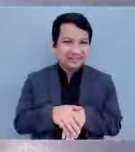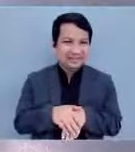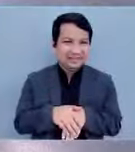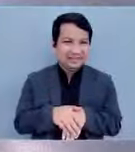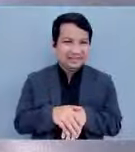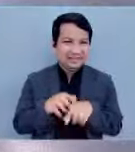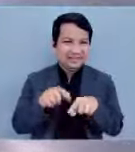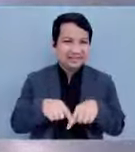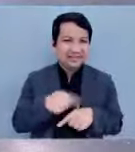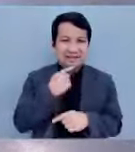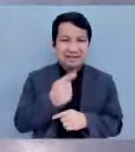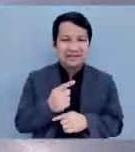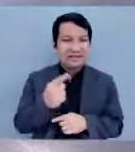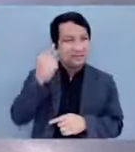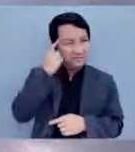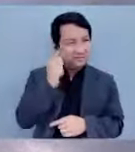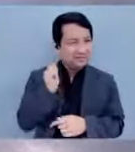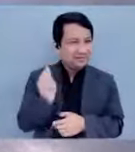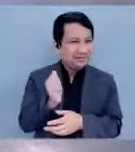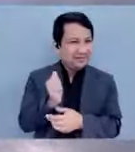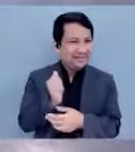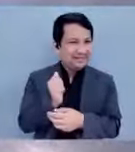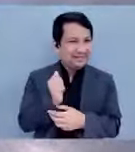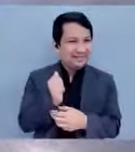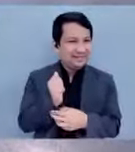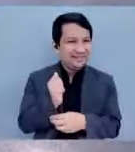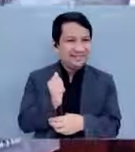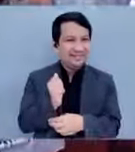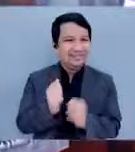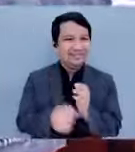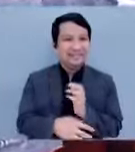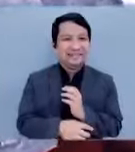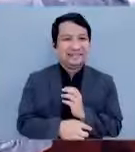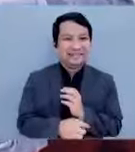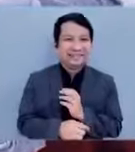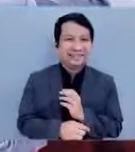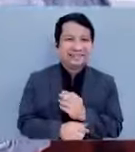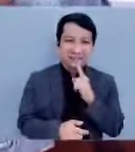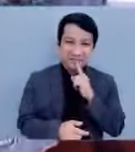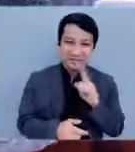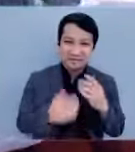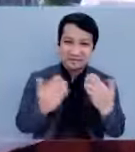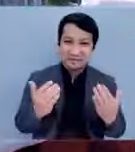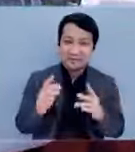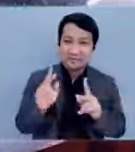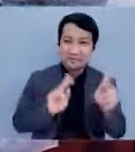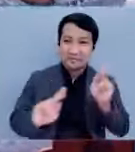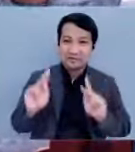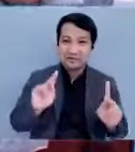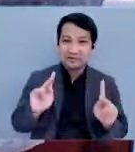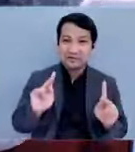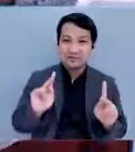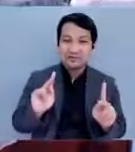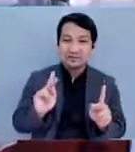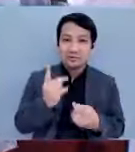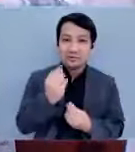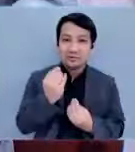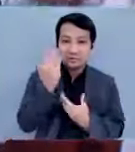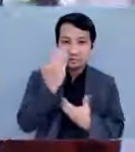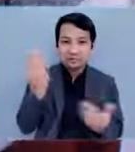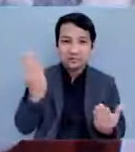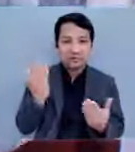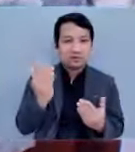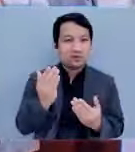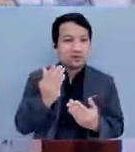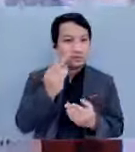yun. Naisip na yun by himself. Hindi, pero sa totoo, sa kanilang promise na may magpa-perform, ang kanilang mga itatanghal, laging visual